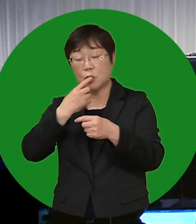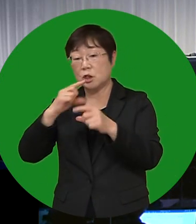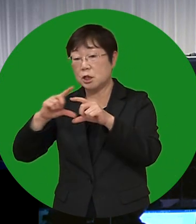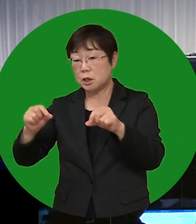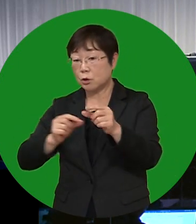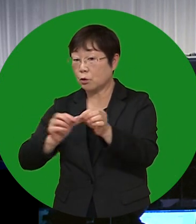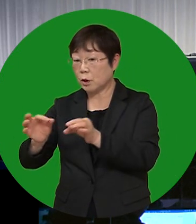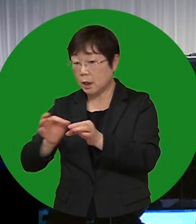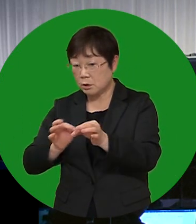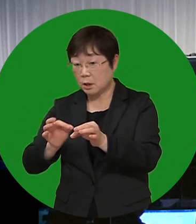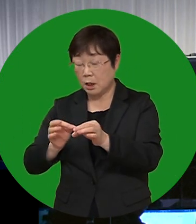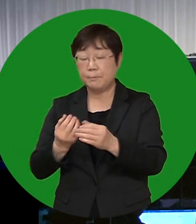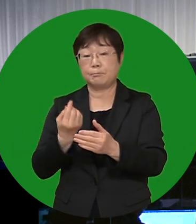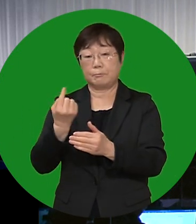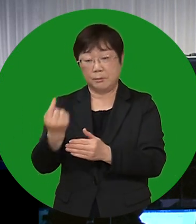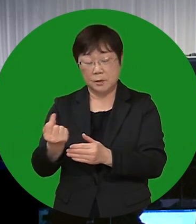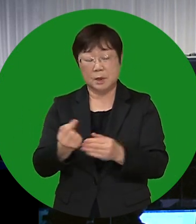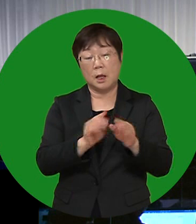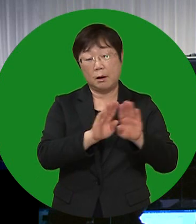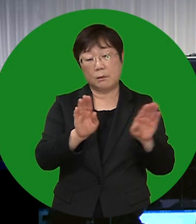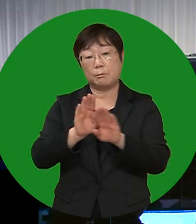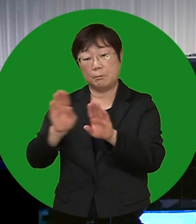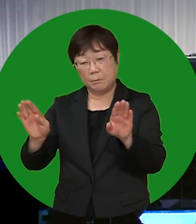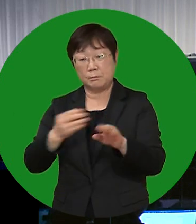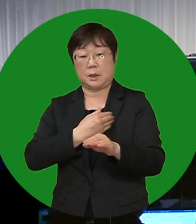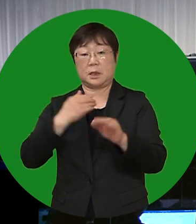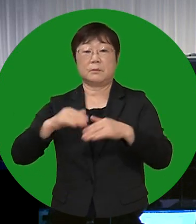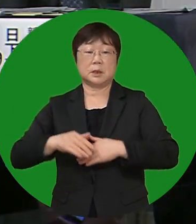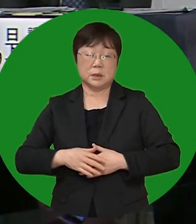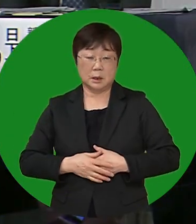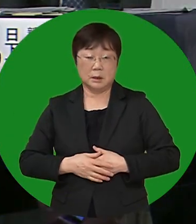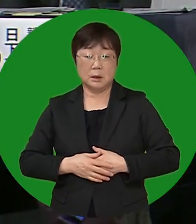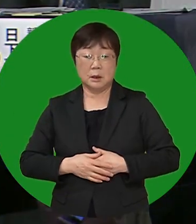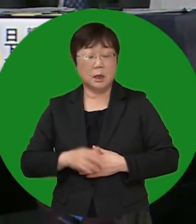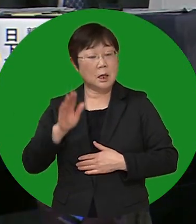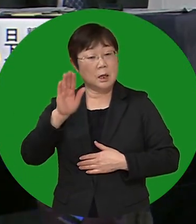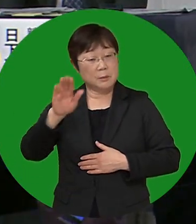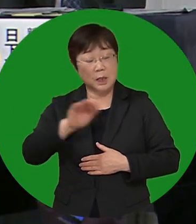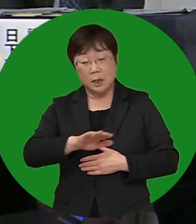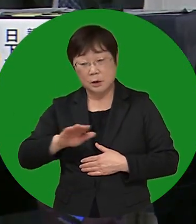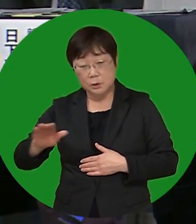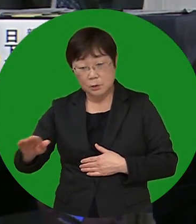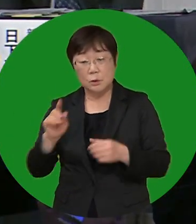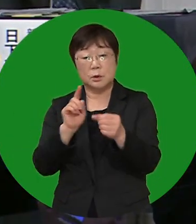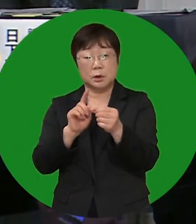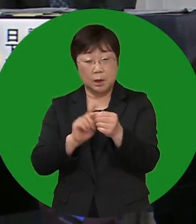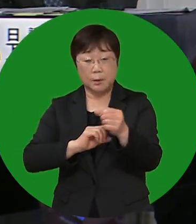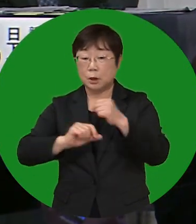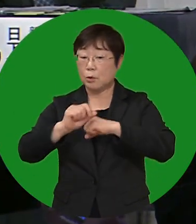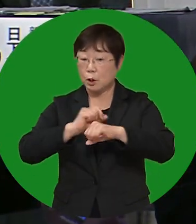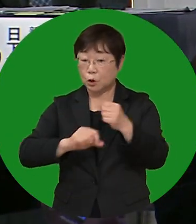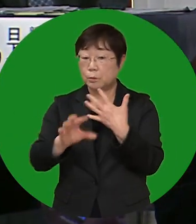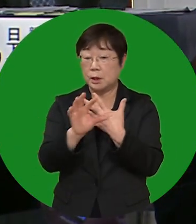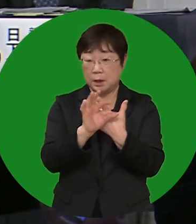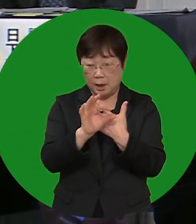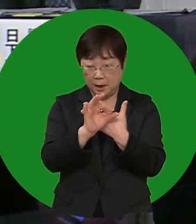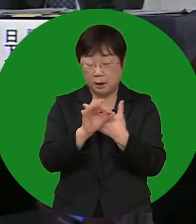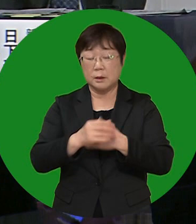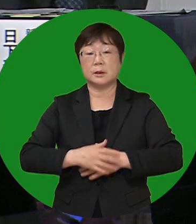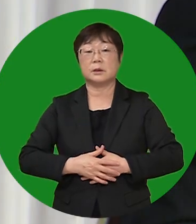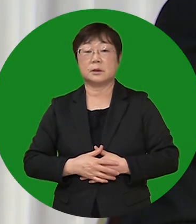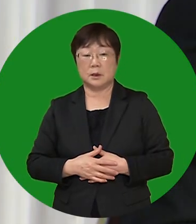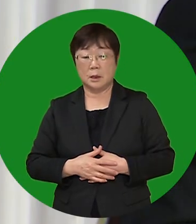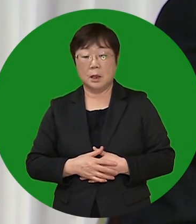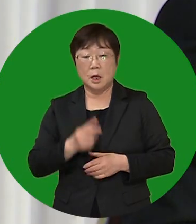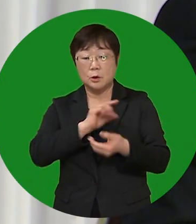取り扱いを訪問してスタートがすることができましたあとミラ一次世代のために取り組んでいる例としてはです